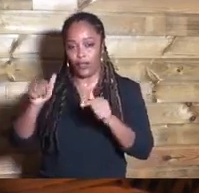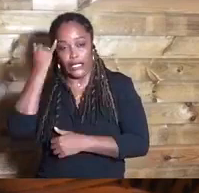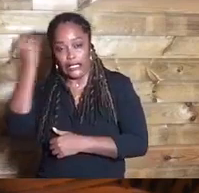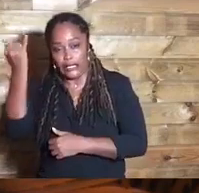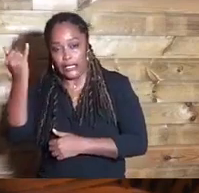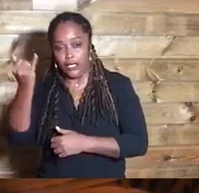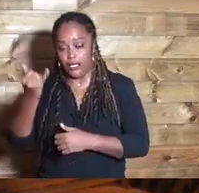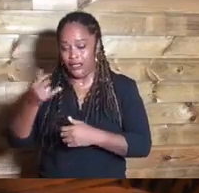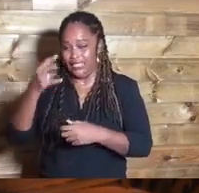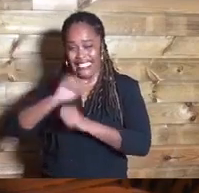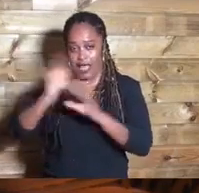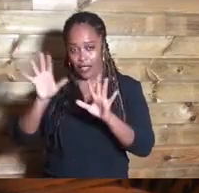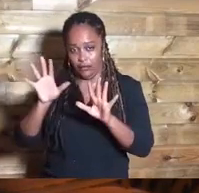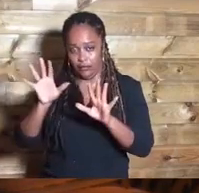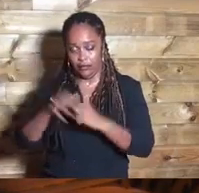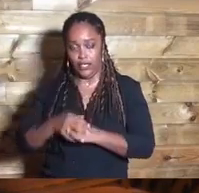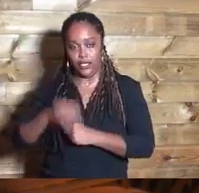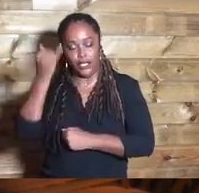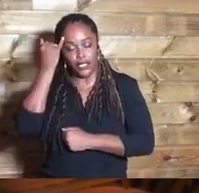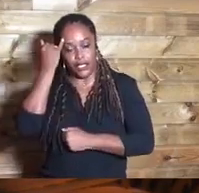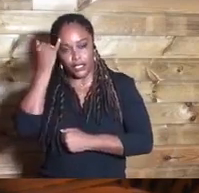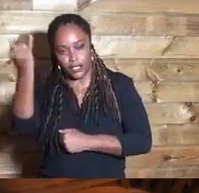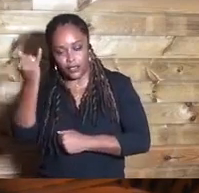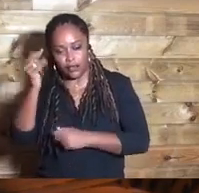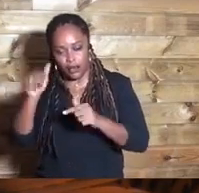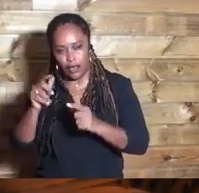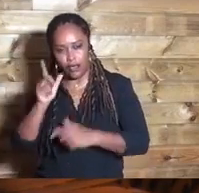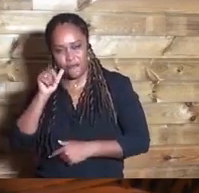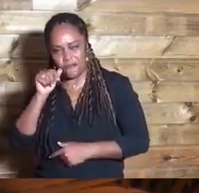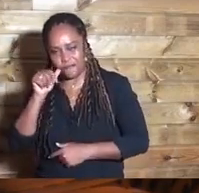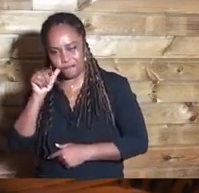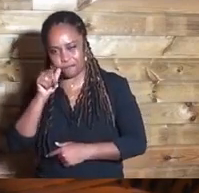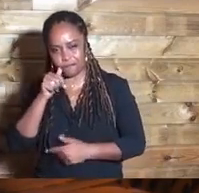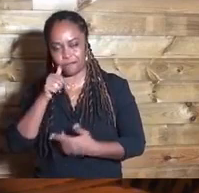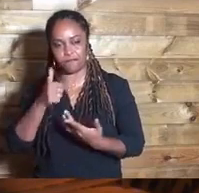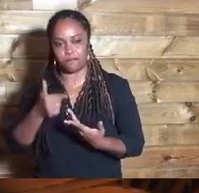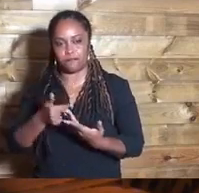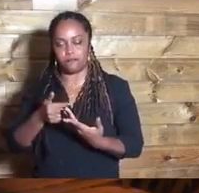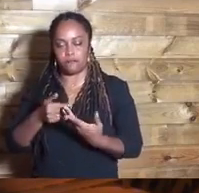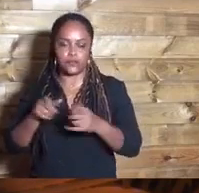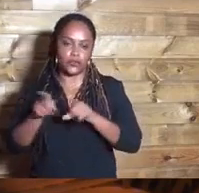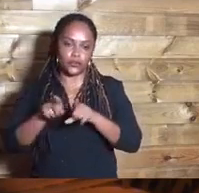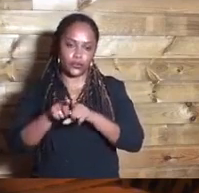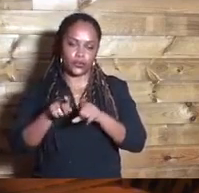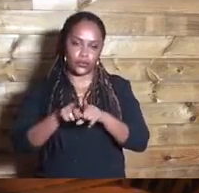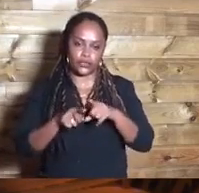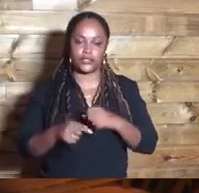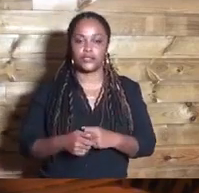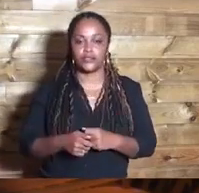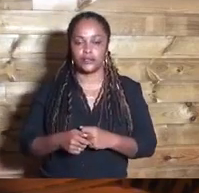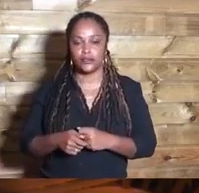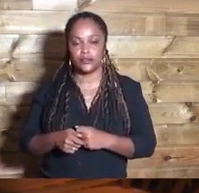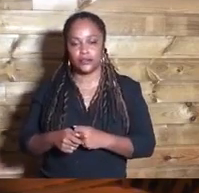idées bien arrêtées, qui nie en persévérance, et qui, surtout, ça qui n'a pas gâché les